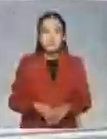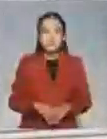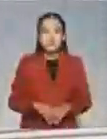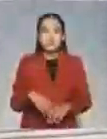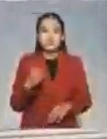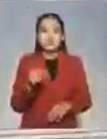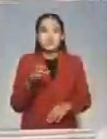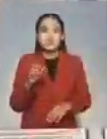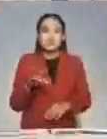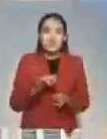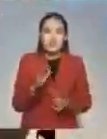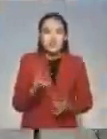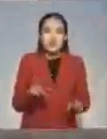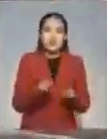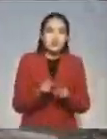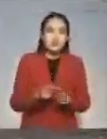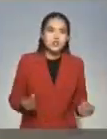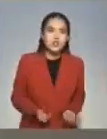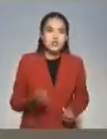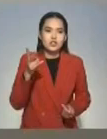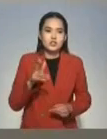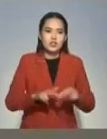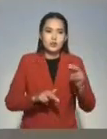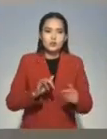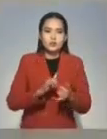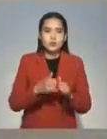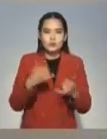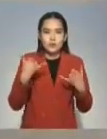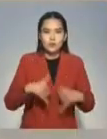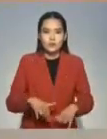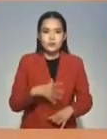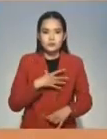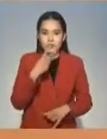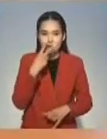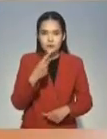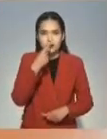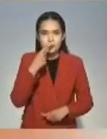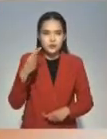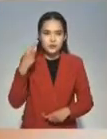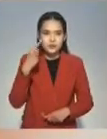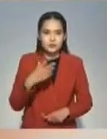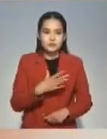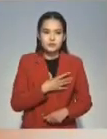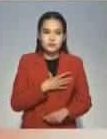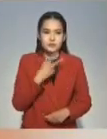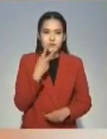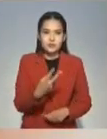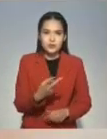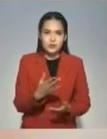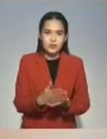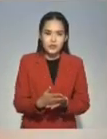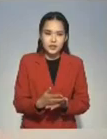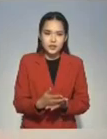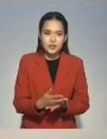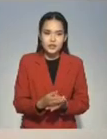получили и жители новостройки в усть-каменогорске вот только что вырвало сайдинг по